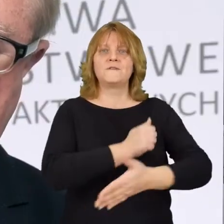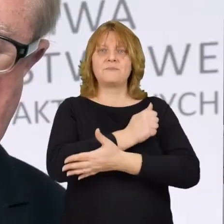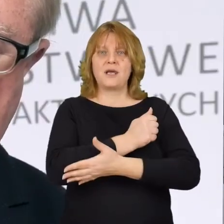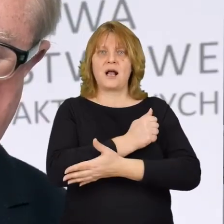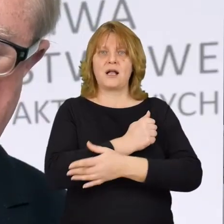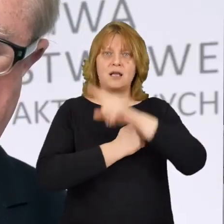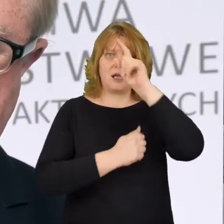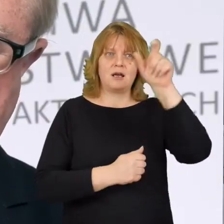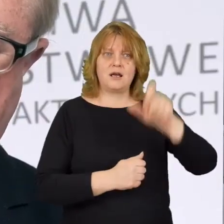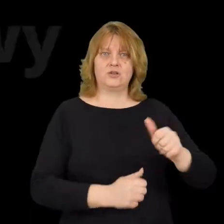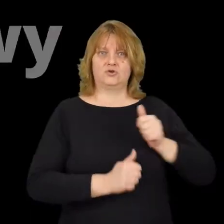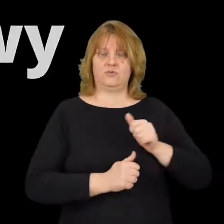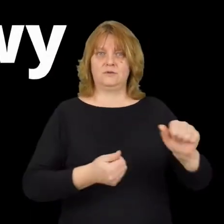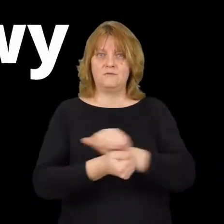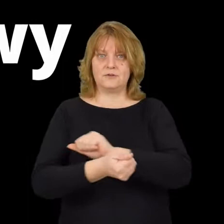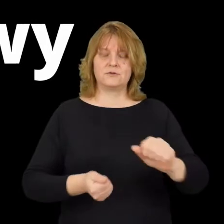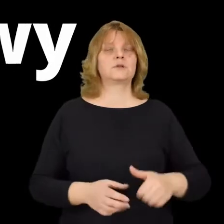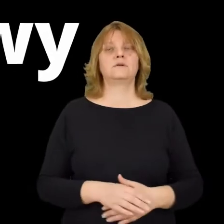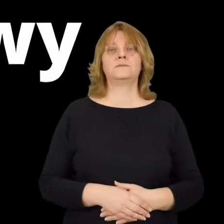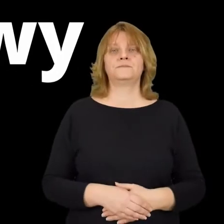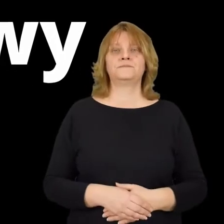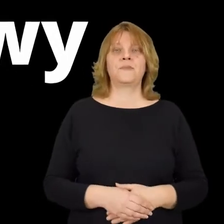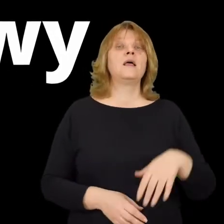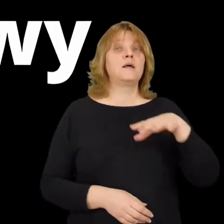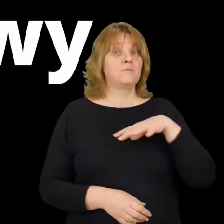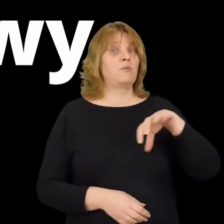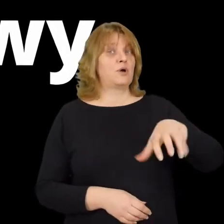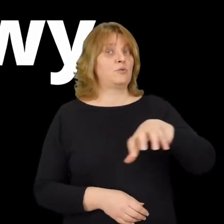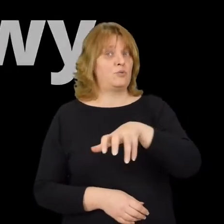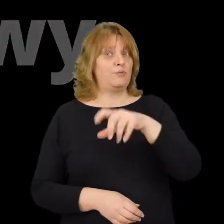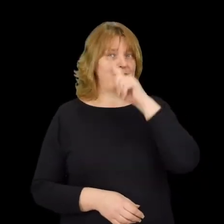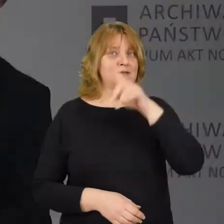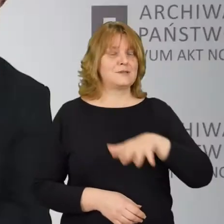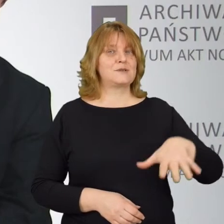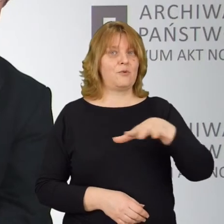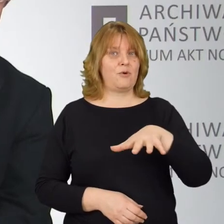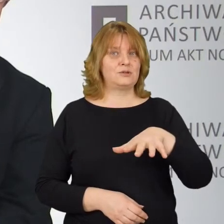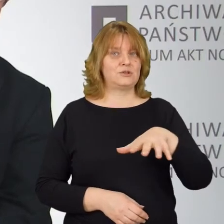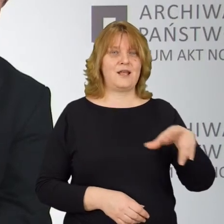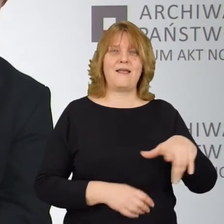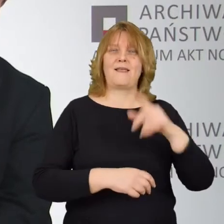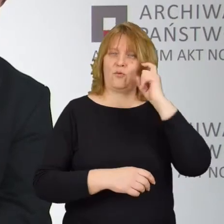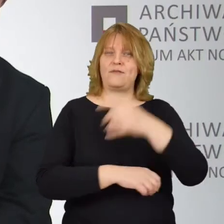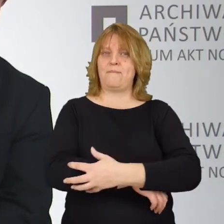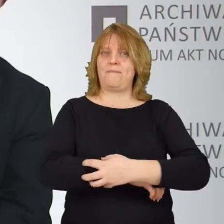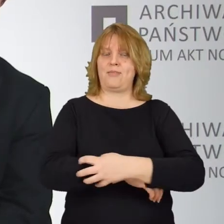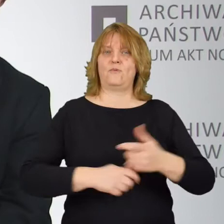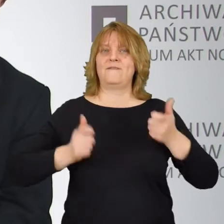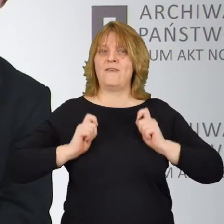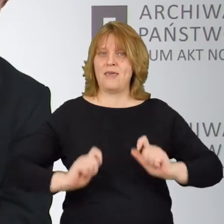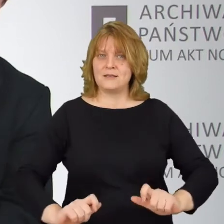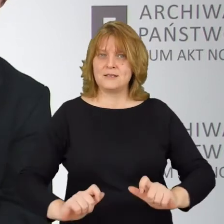walczącego żołnierza. Były kręgi społeczne, zwłaszcza biedoty